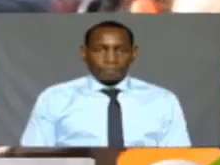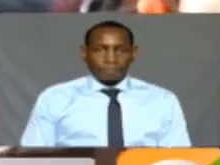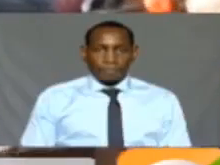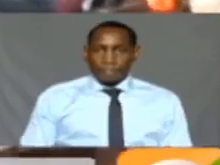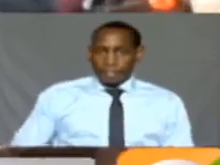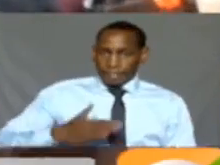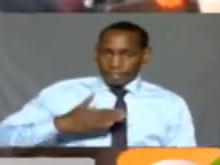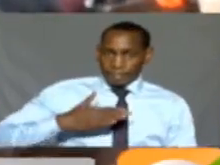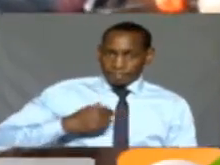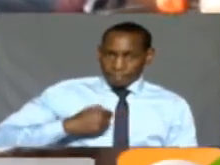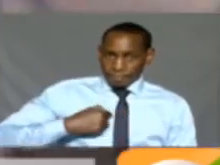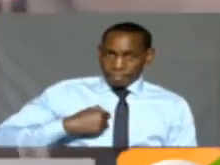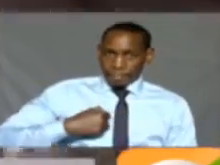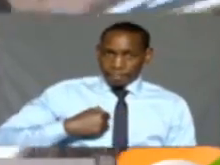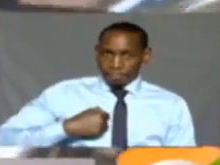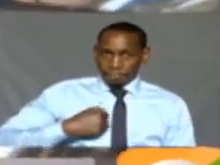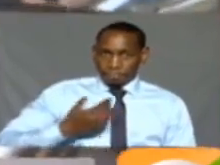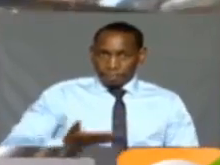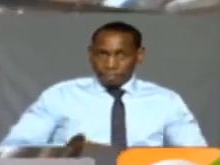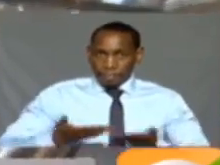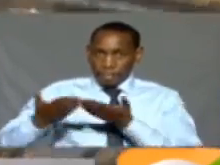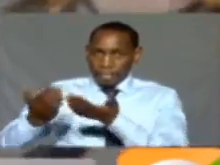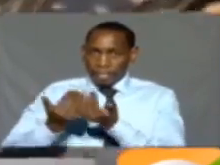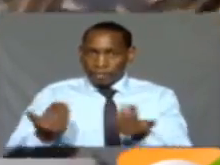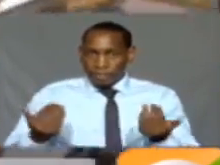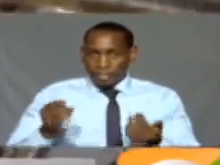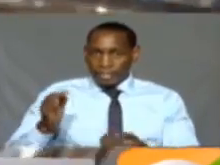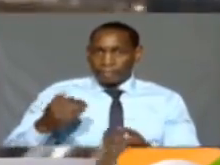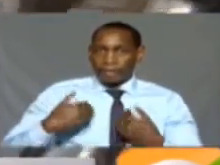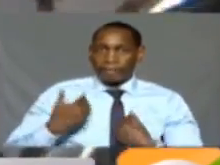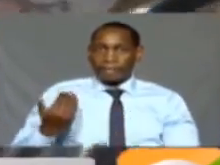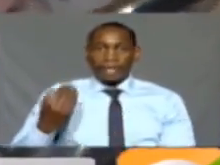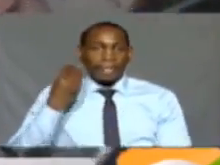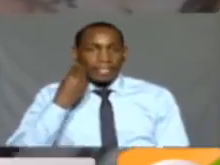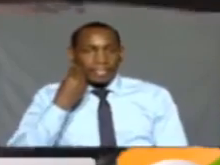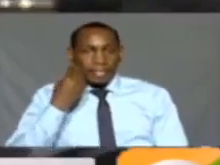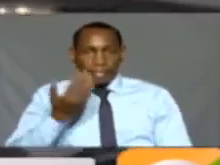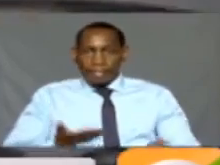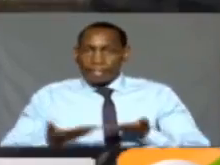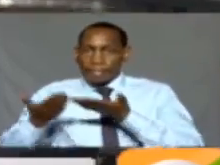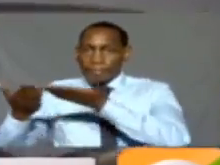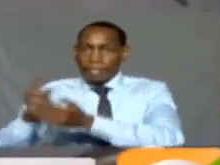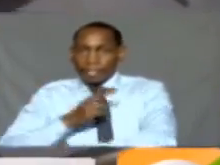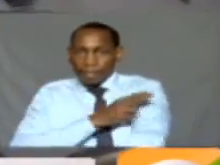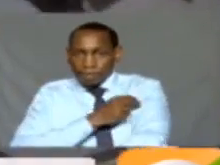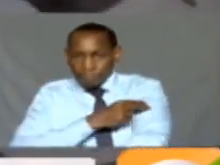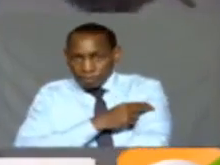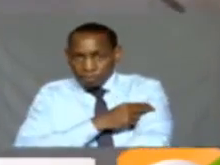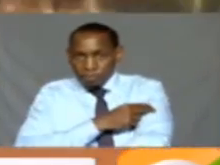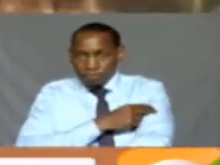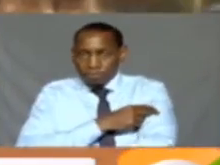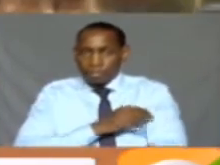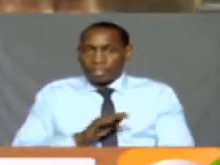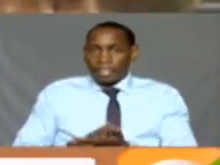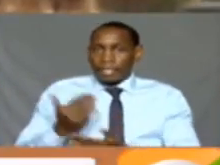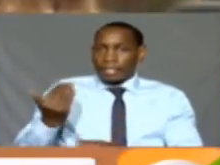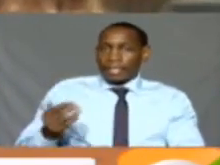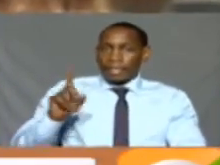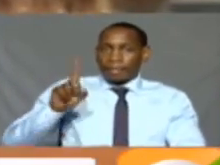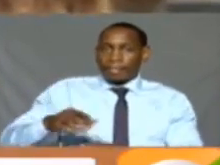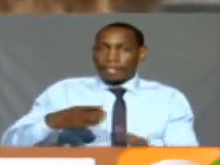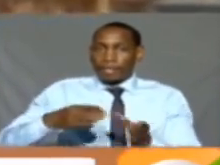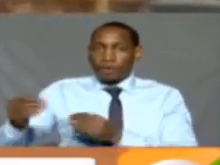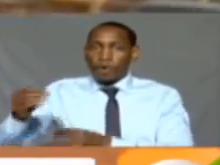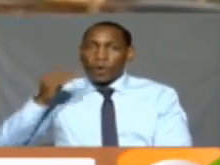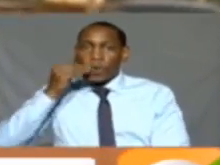Mimi na pelekanga watoto, kama iko mtoto mgonjwa napeleka hospitali, iko mtoto natakiwa aende